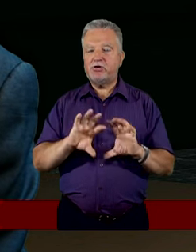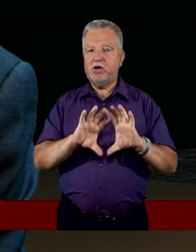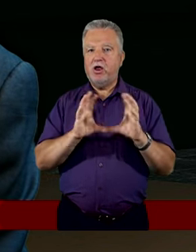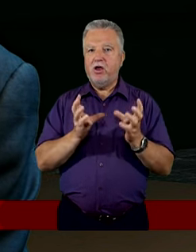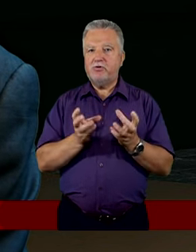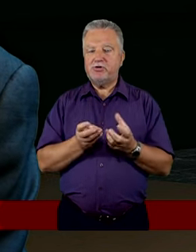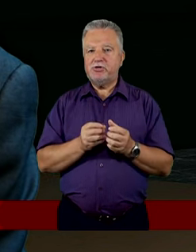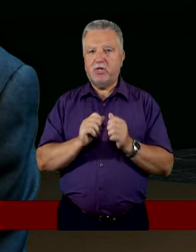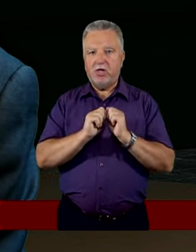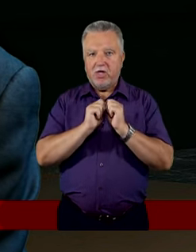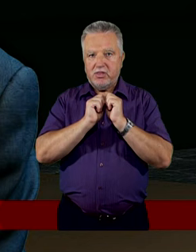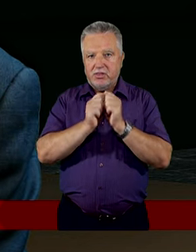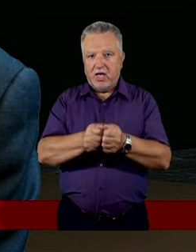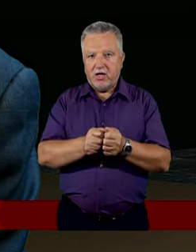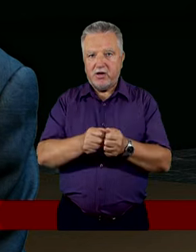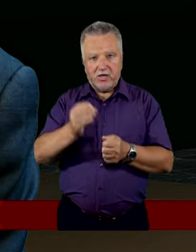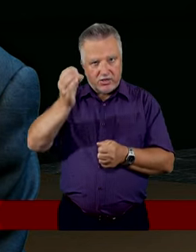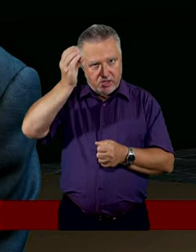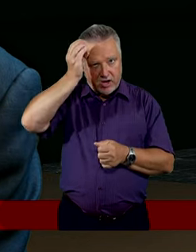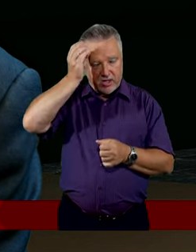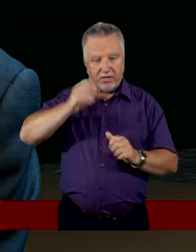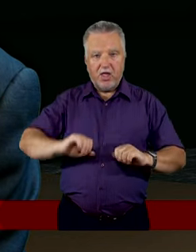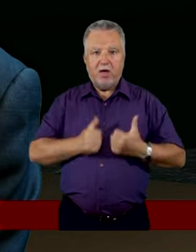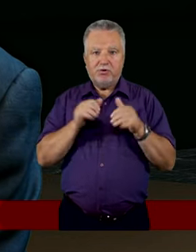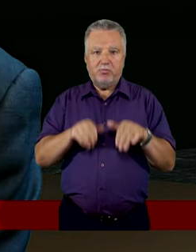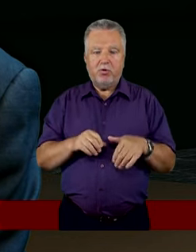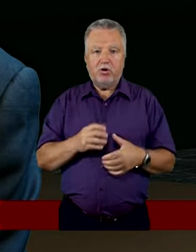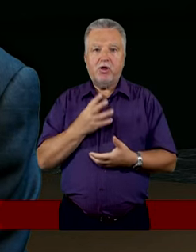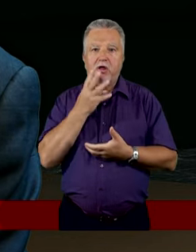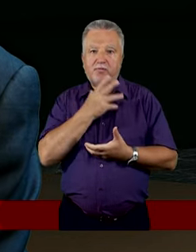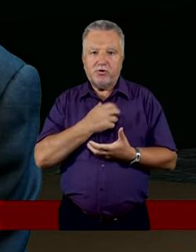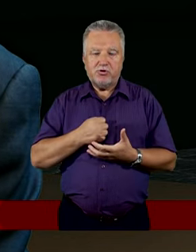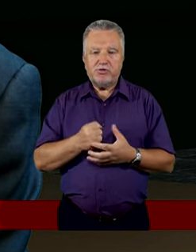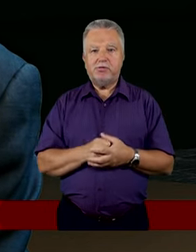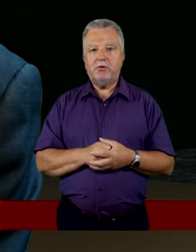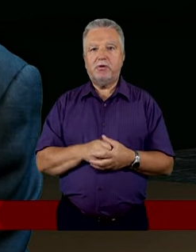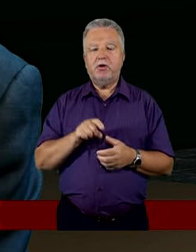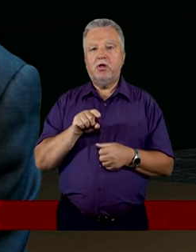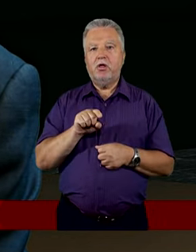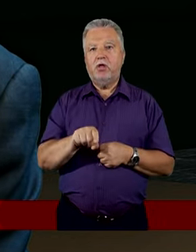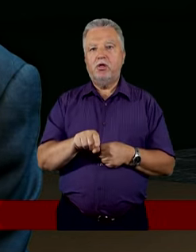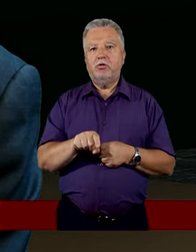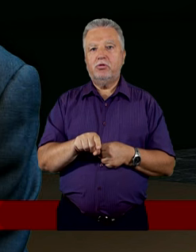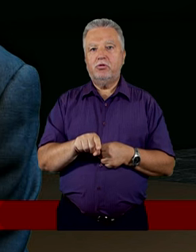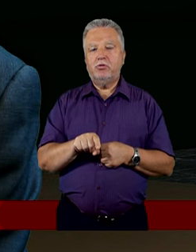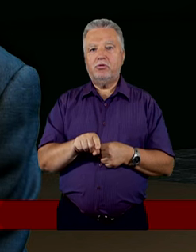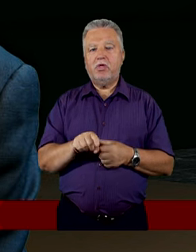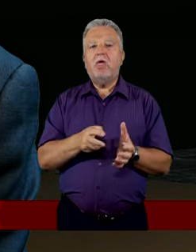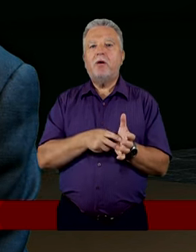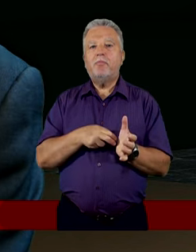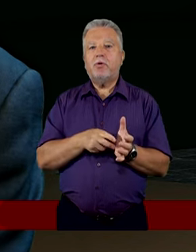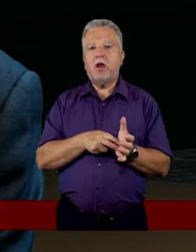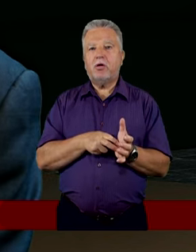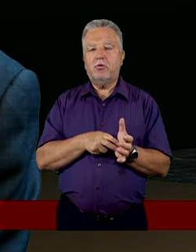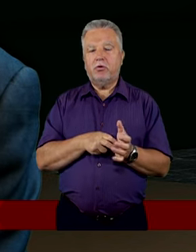te wszystkie dary, talenty, abyśmy mogli je wykorzystywać. Tutaj właśnie tego